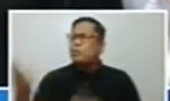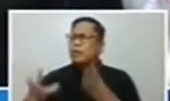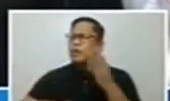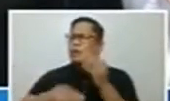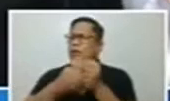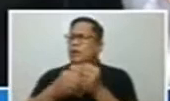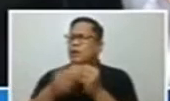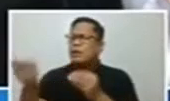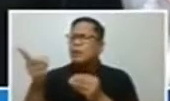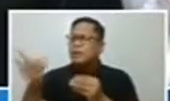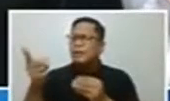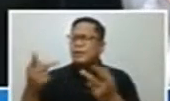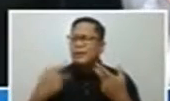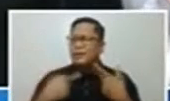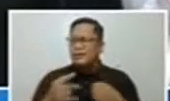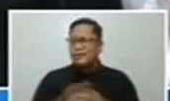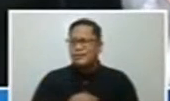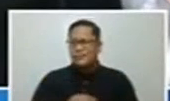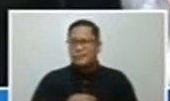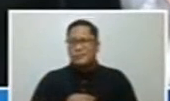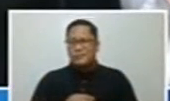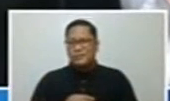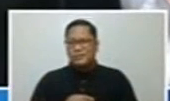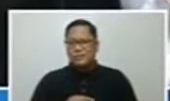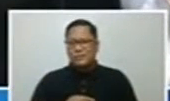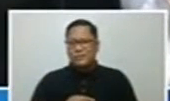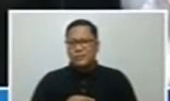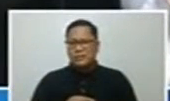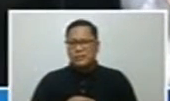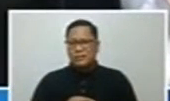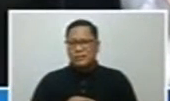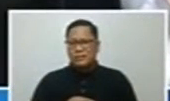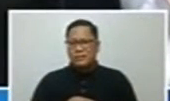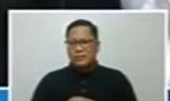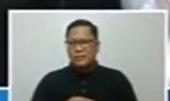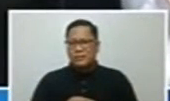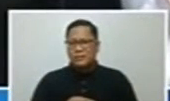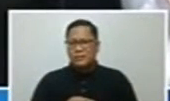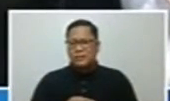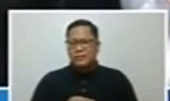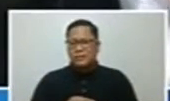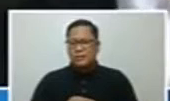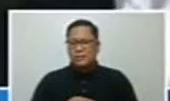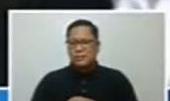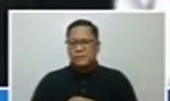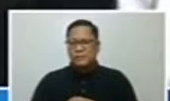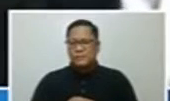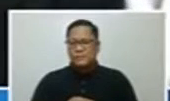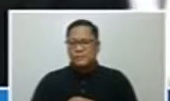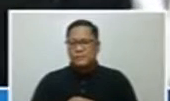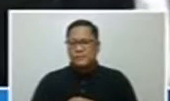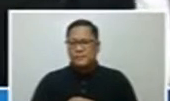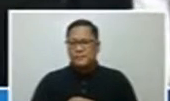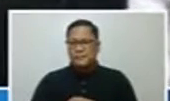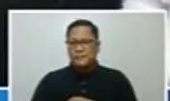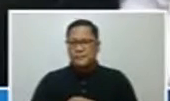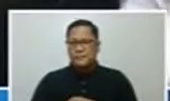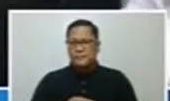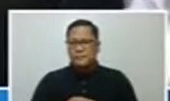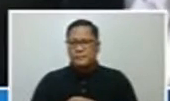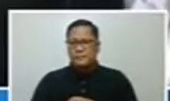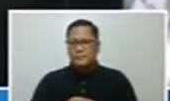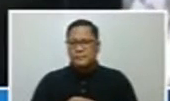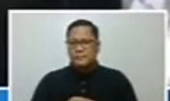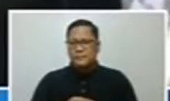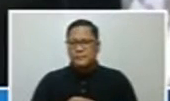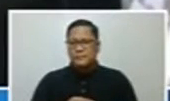din natin yung city sa contact tracing. Yun ang pinaka-importante. Yes. Governor, nabalitaan po natin